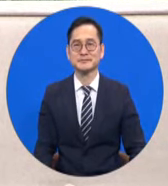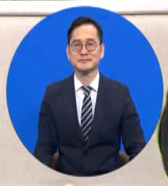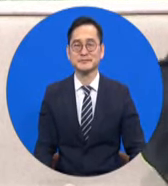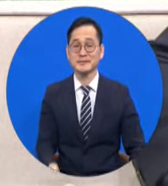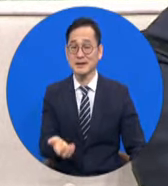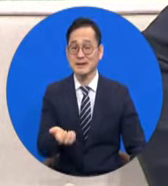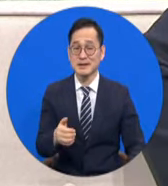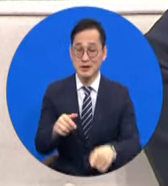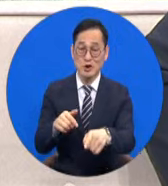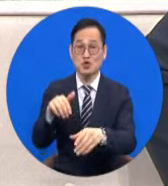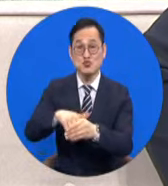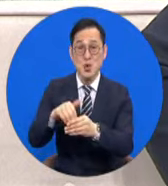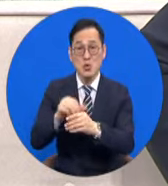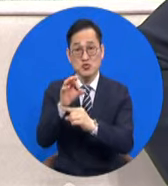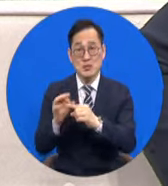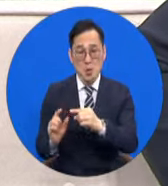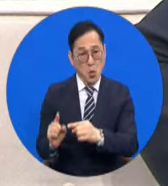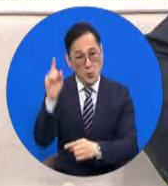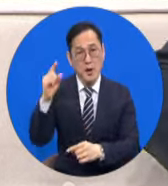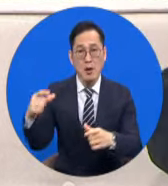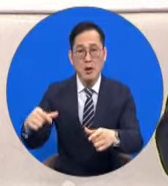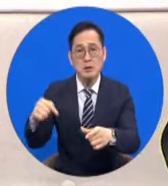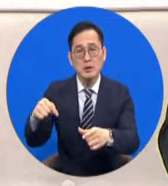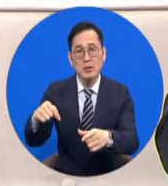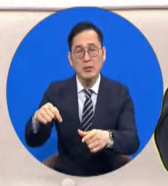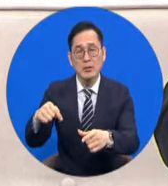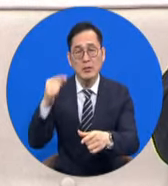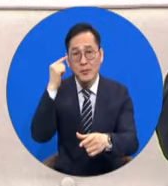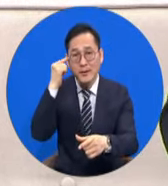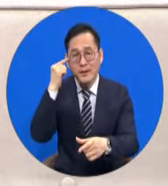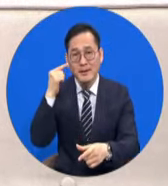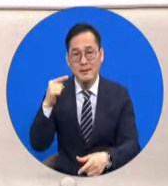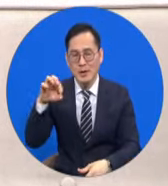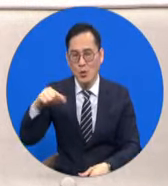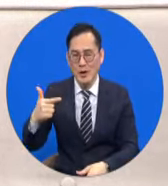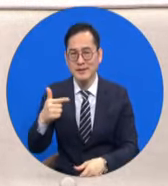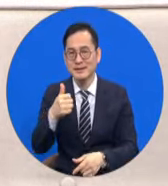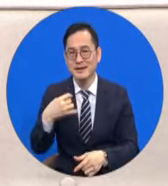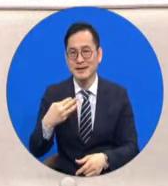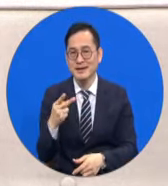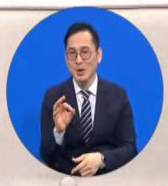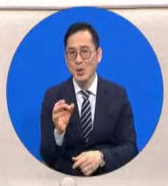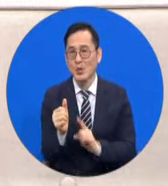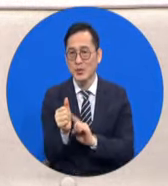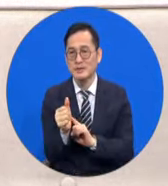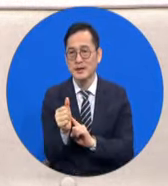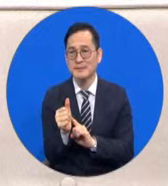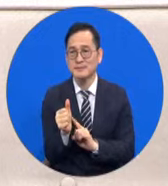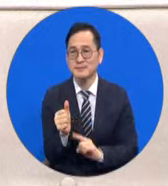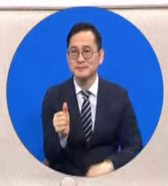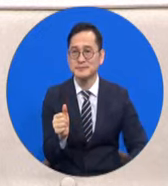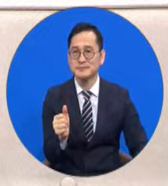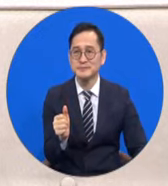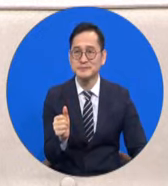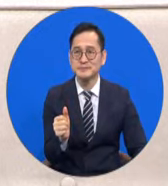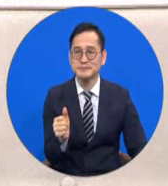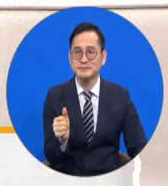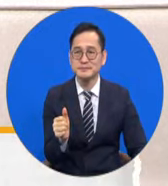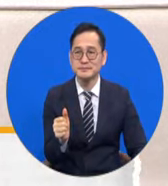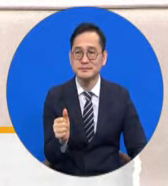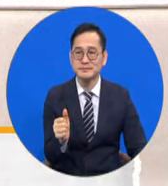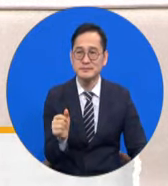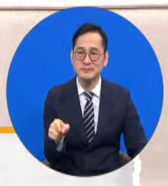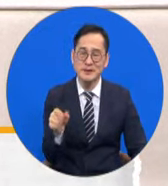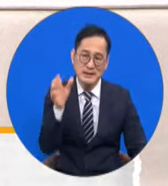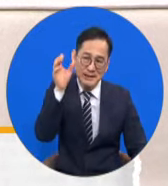이제 한 저기 뭐야 원희룡 전 국토부 장관이 갖고 있는 기대, 네. 여당 후보로서의